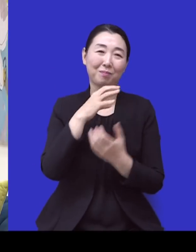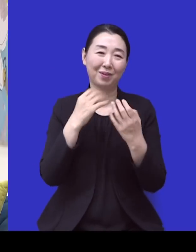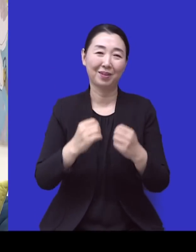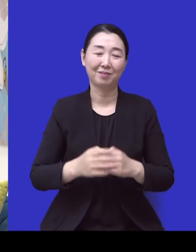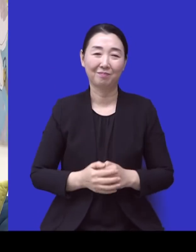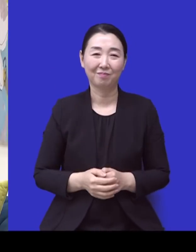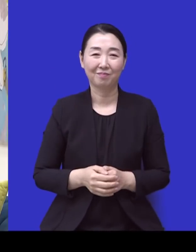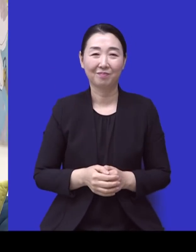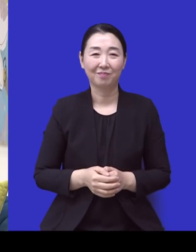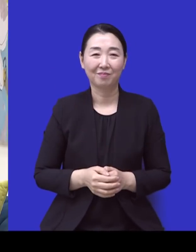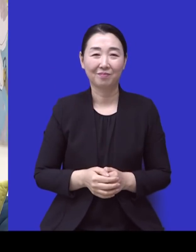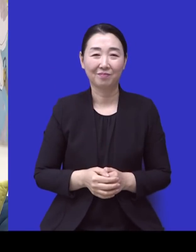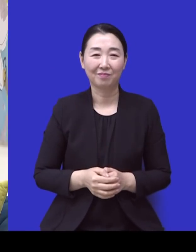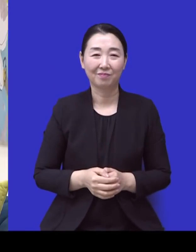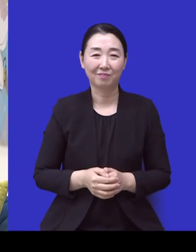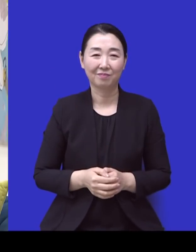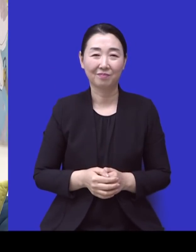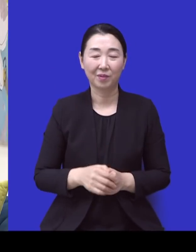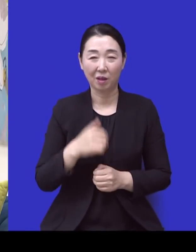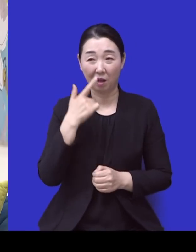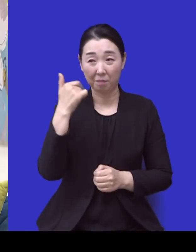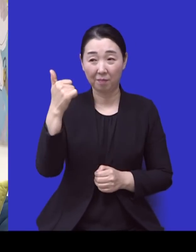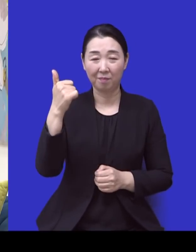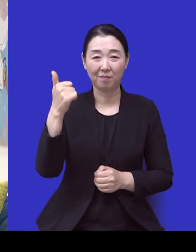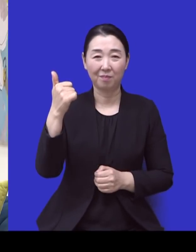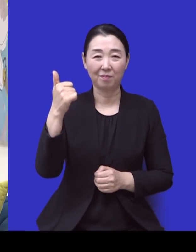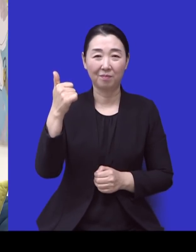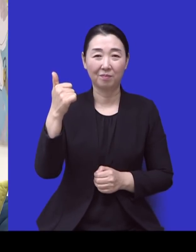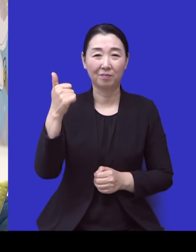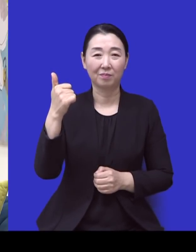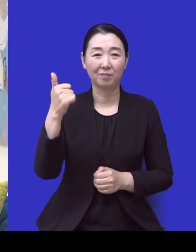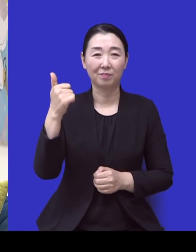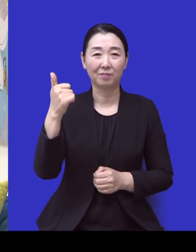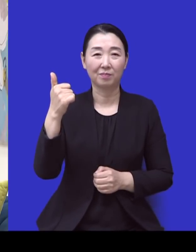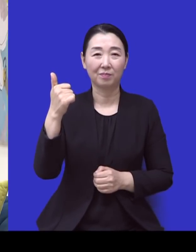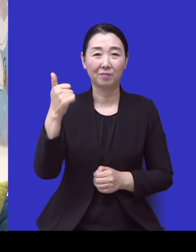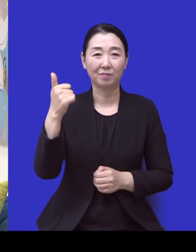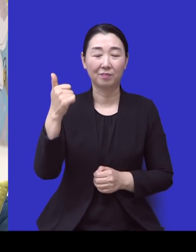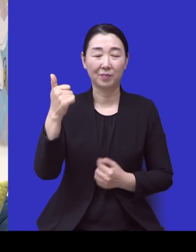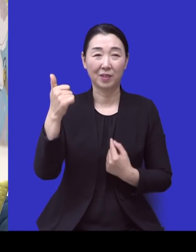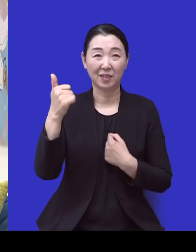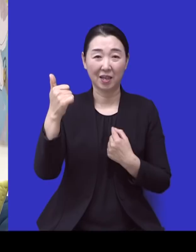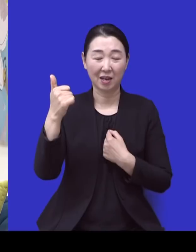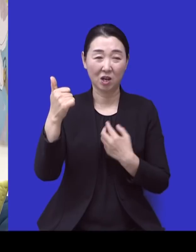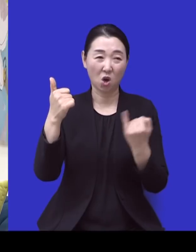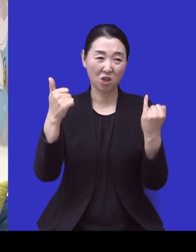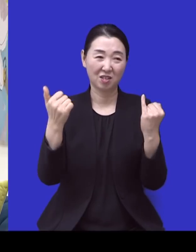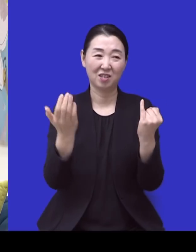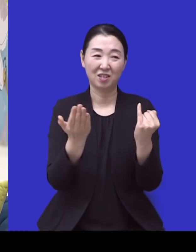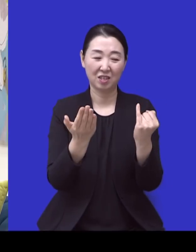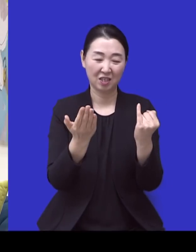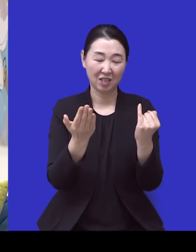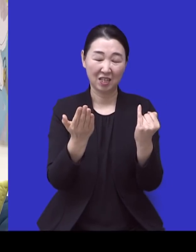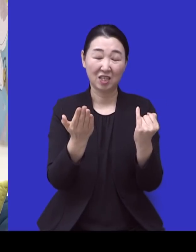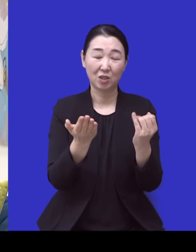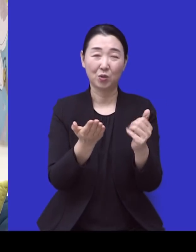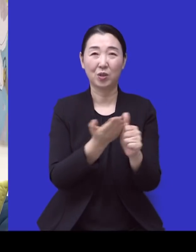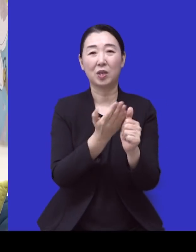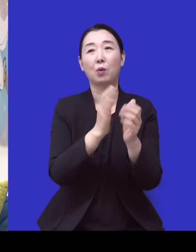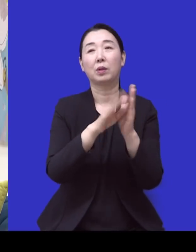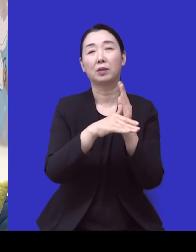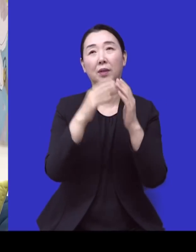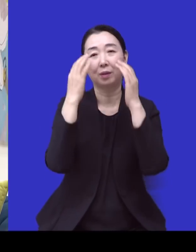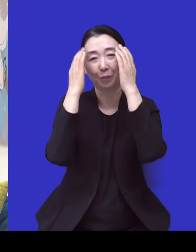네네. 근데 아빠가 사실은 이제 저랑 이제 언니를 키우시면서 되게 많이